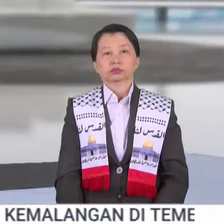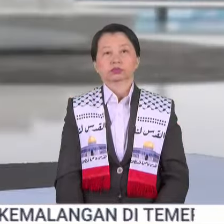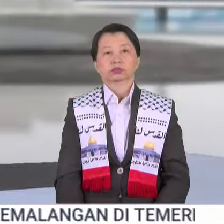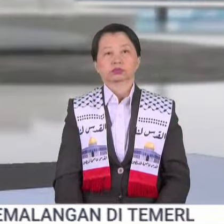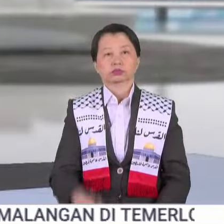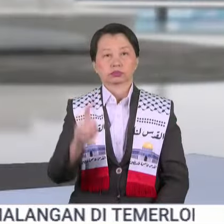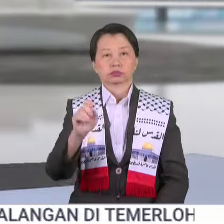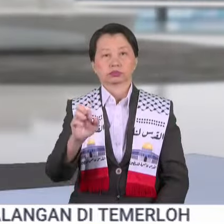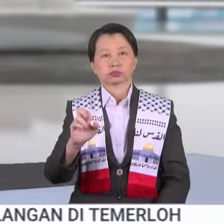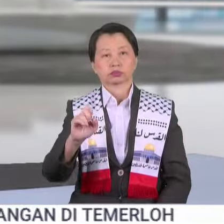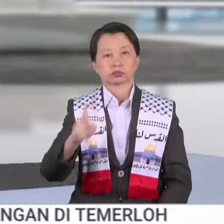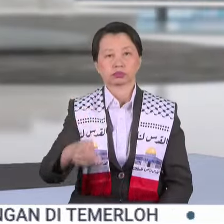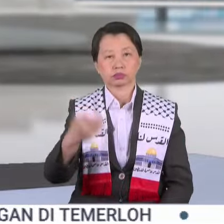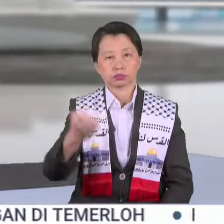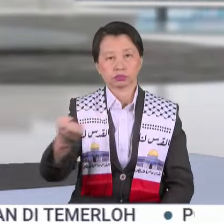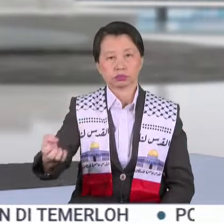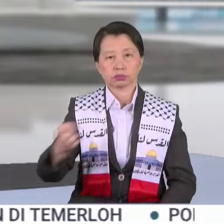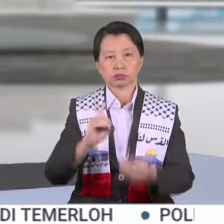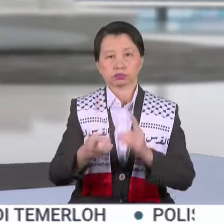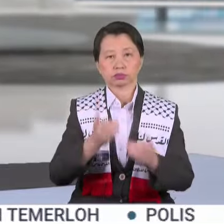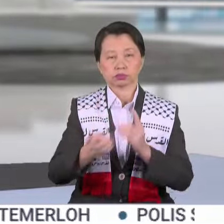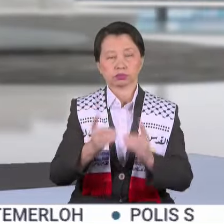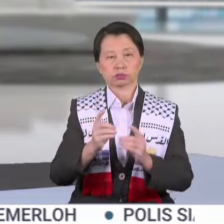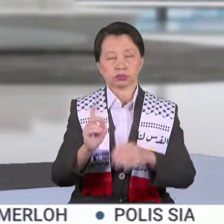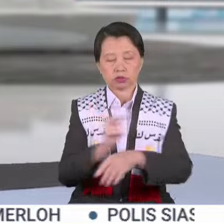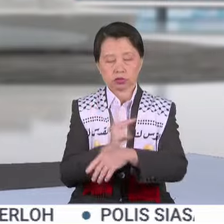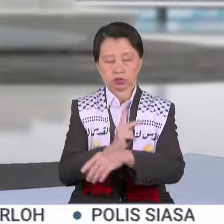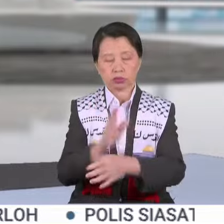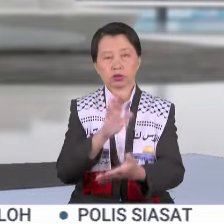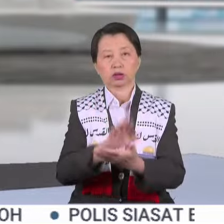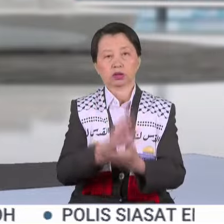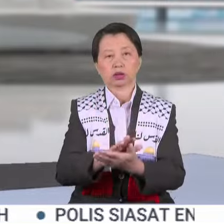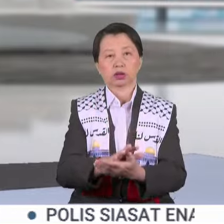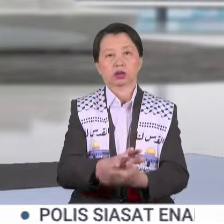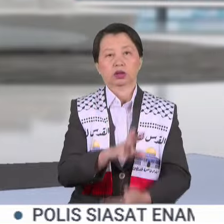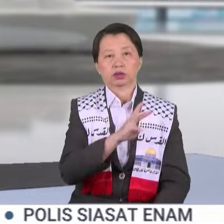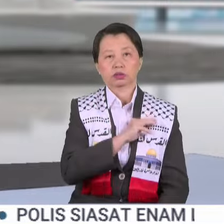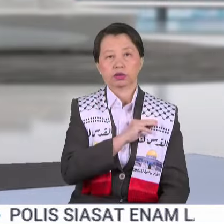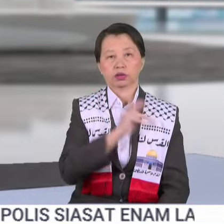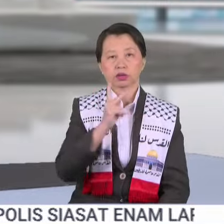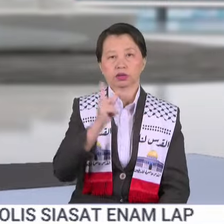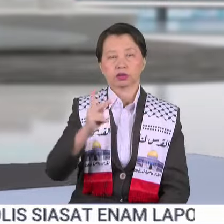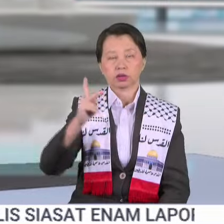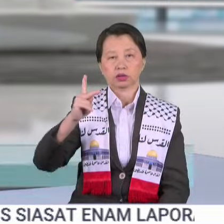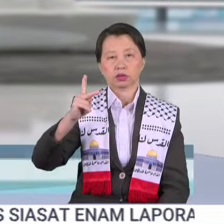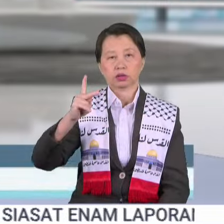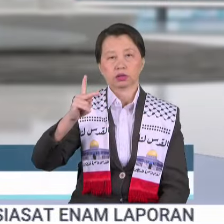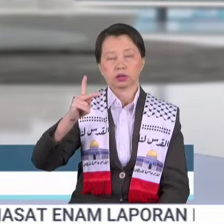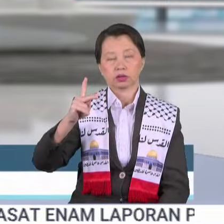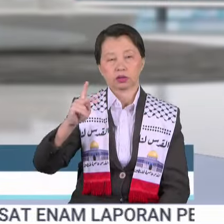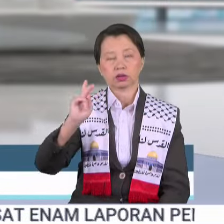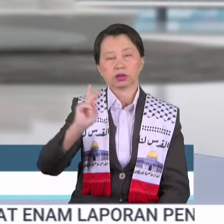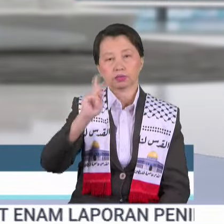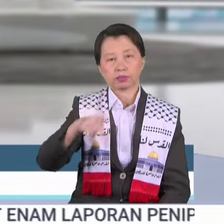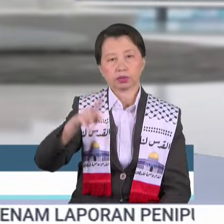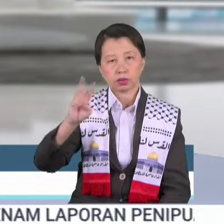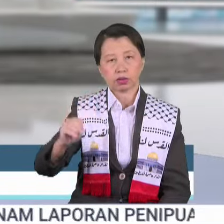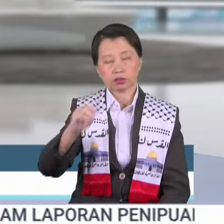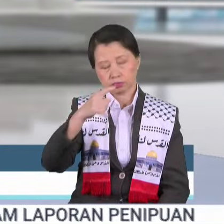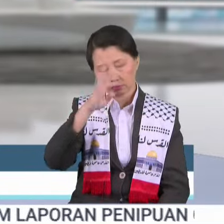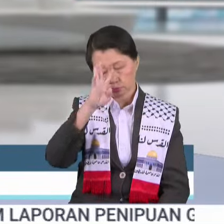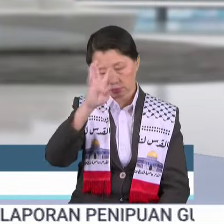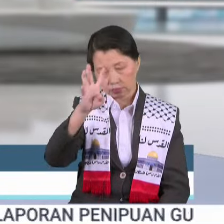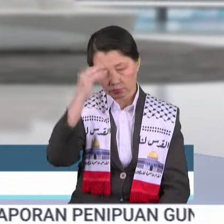Terap elemen pendigitalan dalam koperasi sekolah, jelas Menteri Pendidikan Fadlina Siddiq. Elemen itu penting seiring pencapaian kreatif